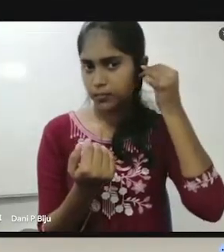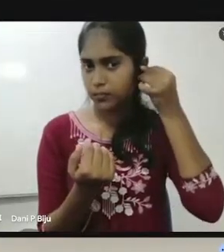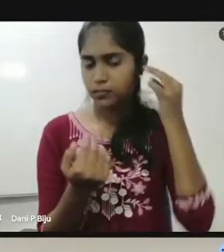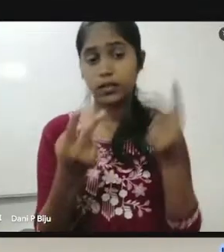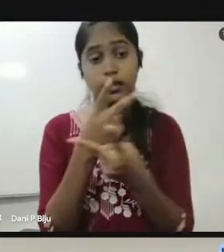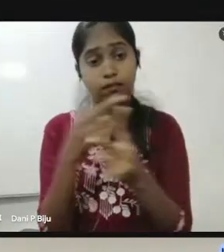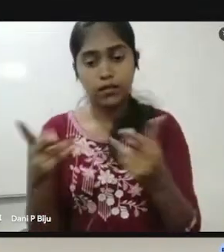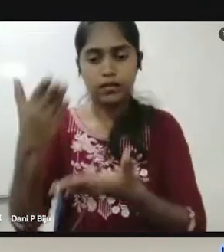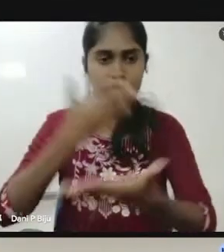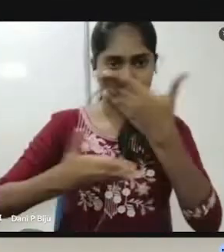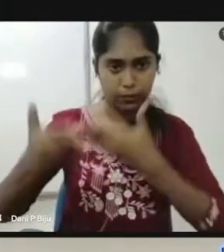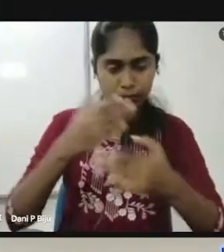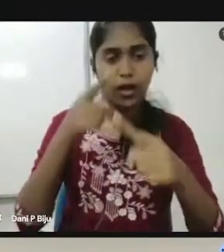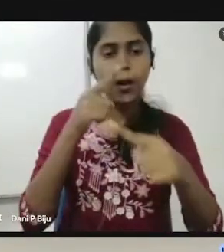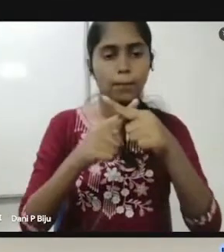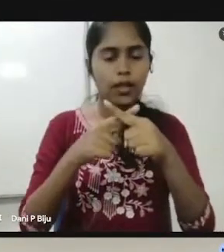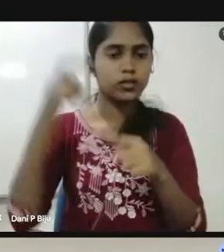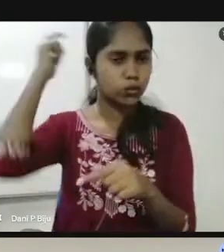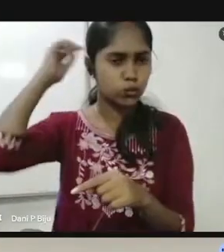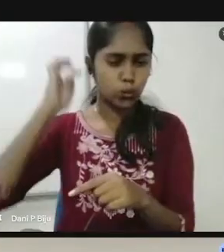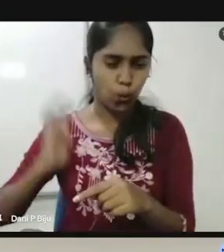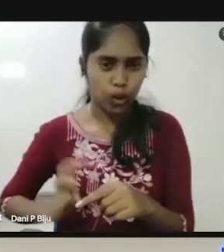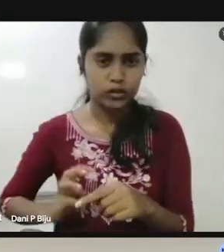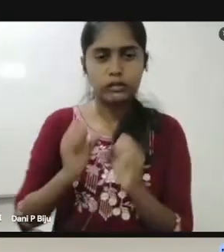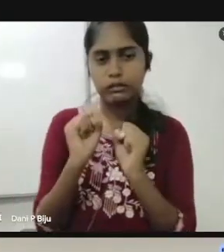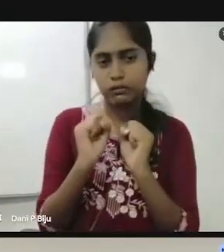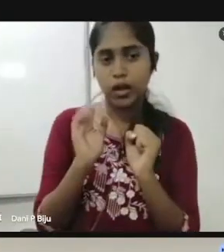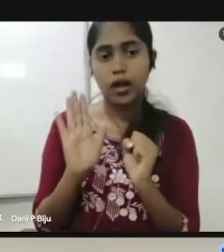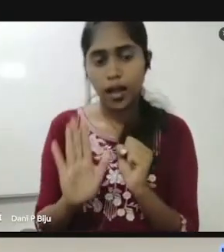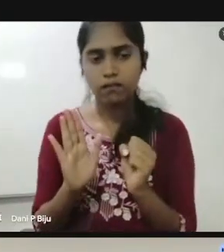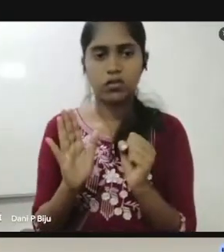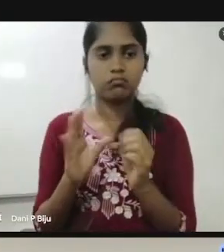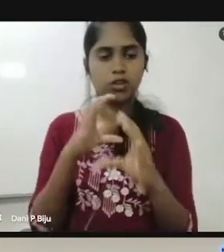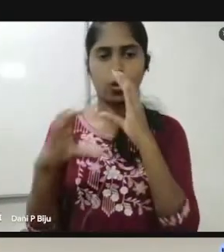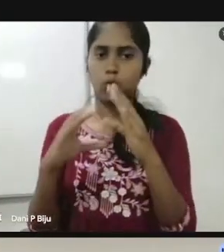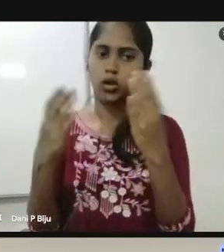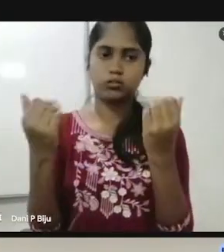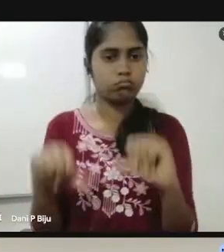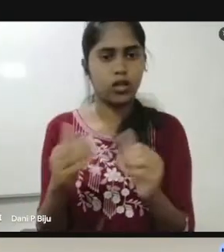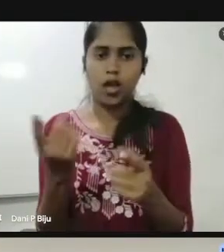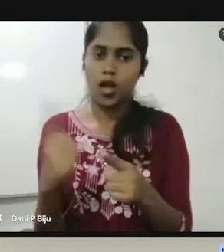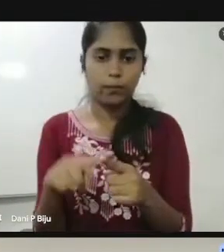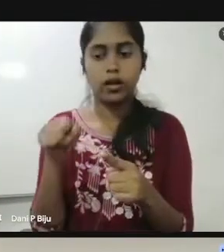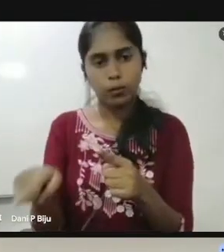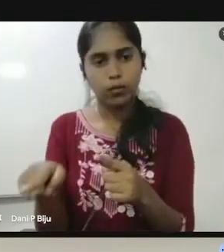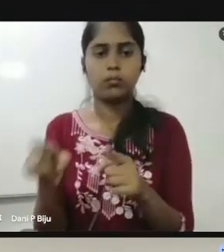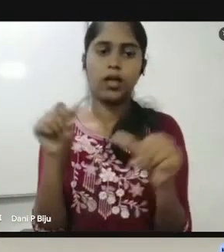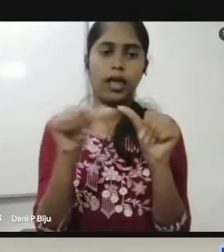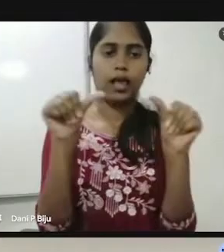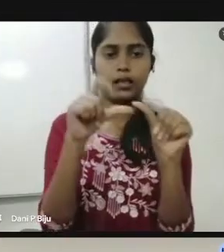കണ്ടുവരുന്ന പല ന്യൂറോളജിക്കൽ കണ്ടീഷൻസിലും അവർക്ക് ടെമ്പററിലി ചിലപ്പോൾ ഇത് ഉപയോഗിക്കേണ്ട ആവശ്യം വന്നേക്കാം. ചിലരത് പെർമനന്റ്ലി അവരുടെ കണ്ടീഷൻ